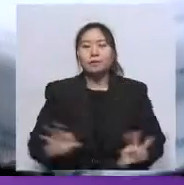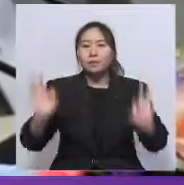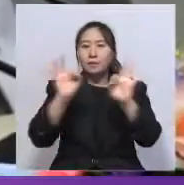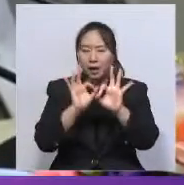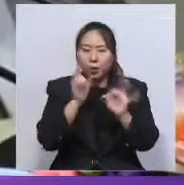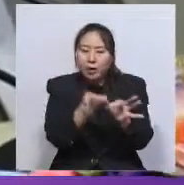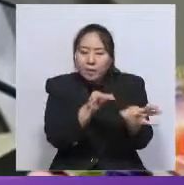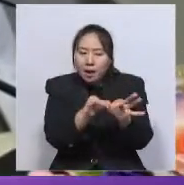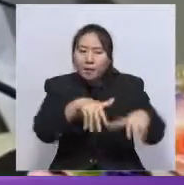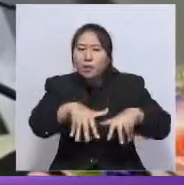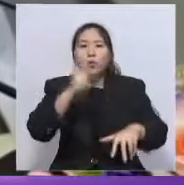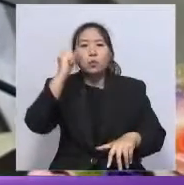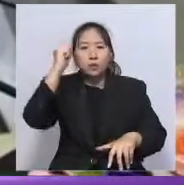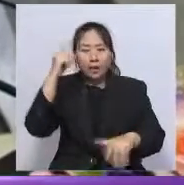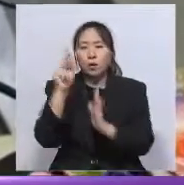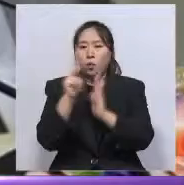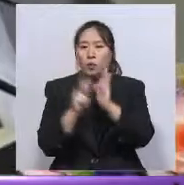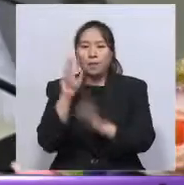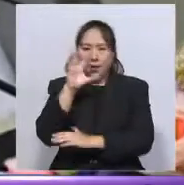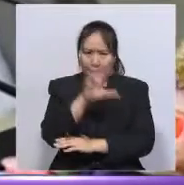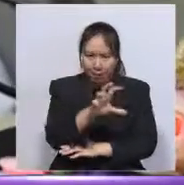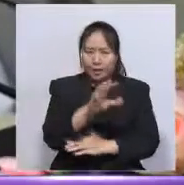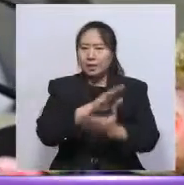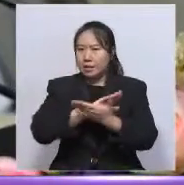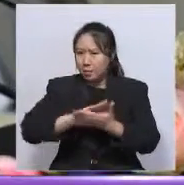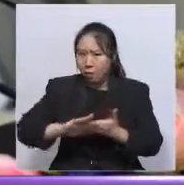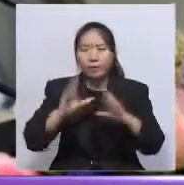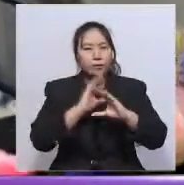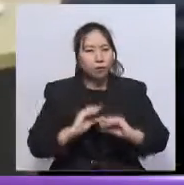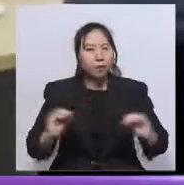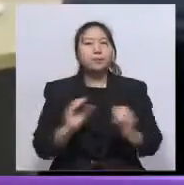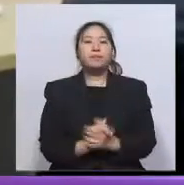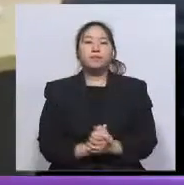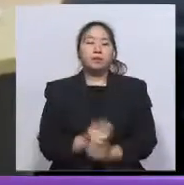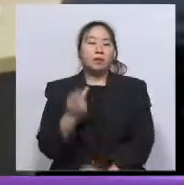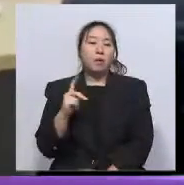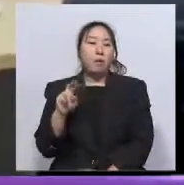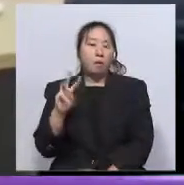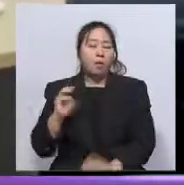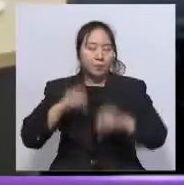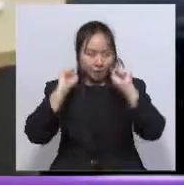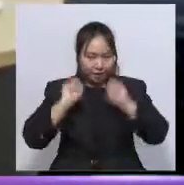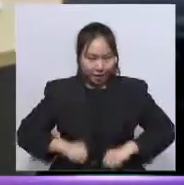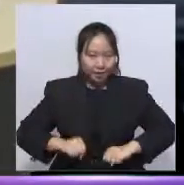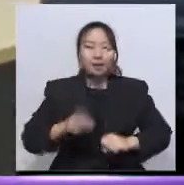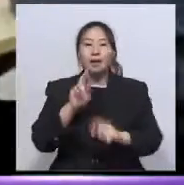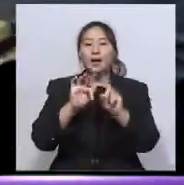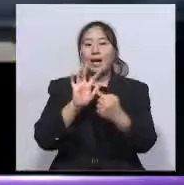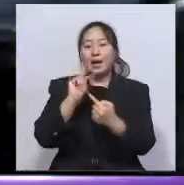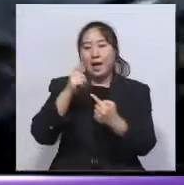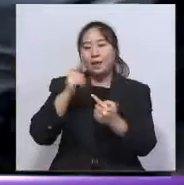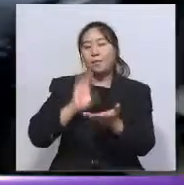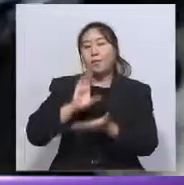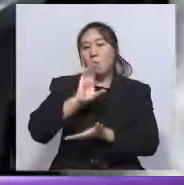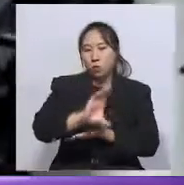ใจรวมทั้งบังคับใช้กฎหมายให้เกิดความสงบเรียบร้อยคณะรัฐมนตรียังเห็นชอบร่างพระราชบัญญัติกองทุนเพื่อความเสม